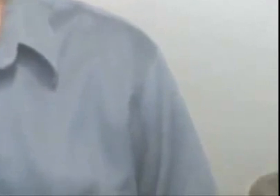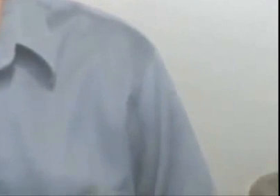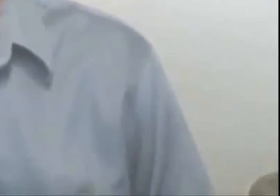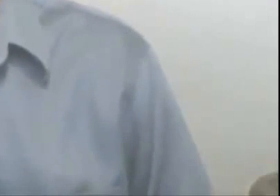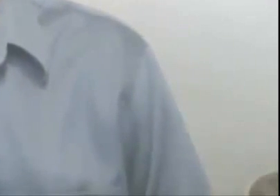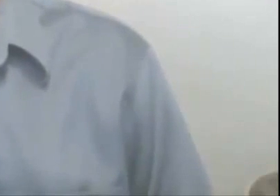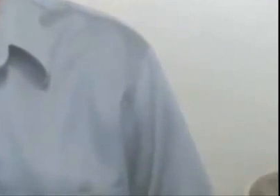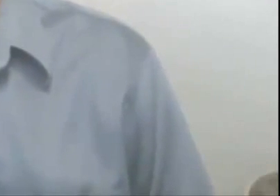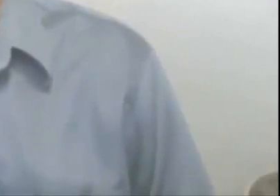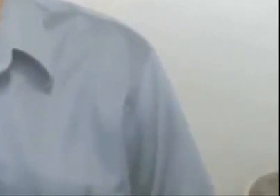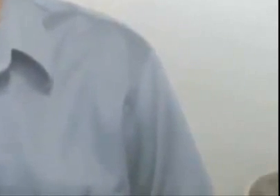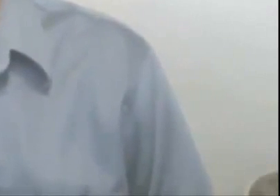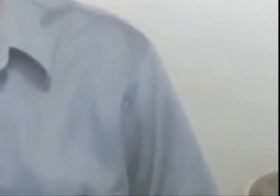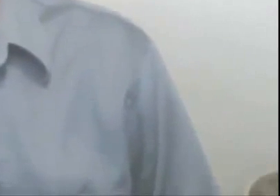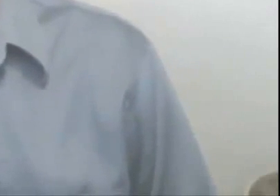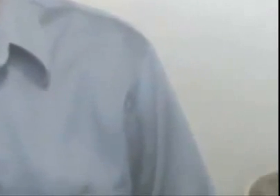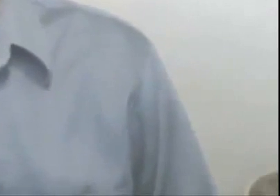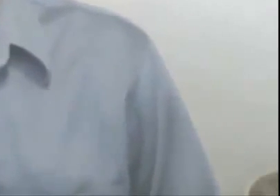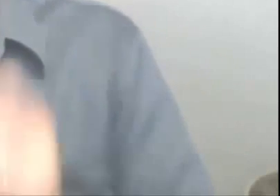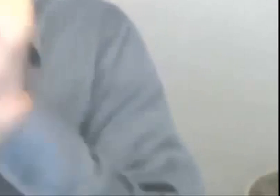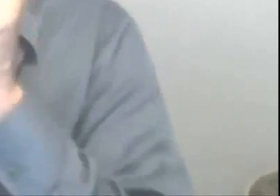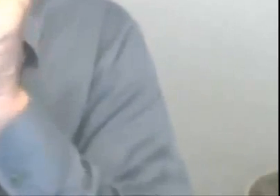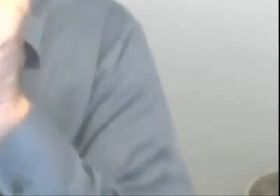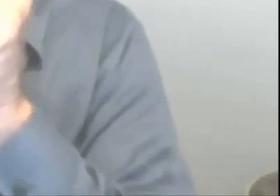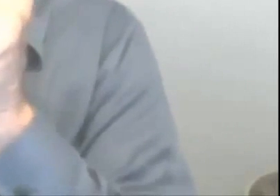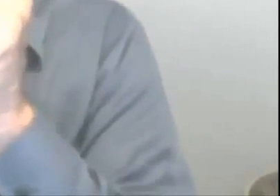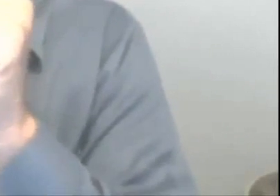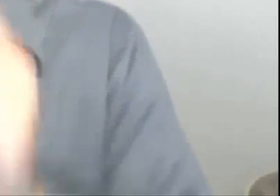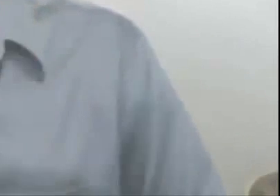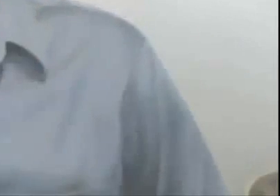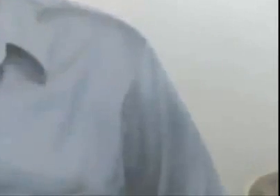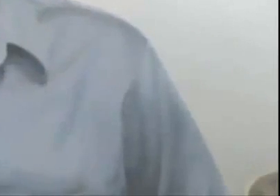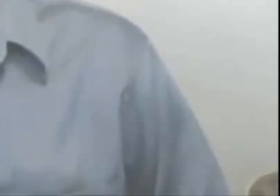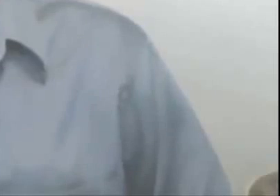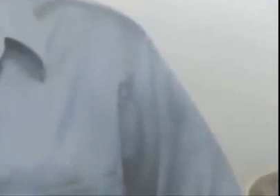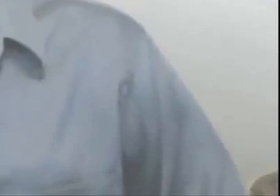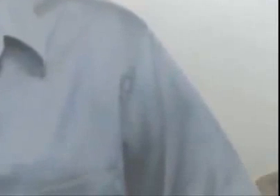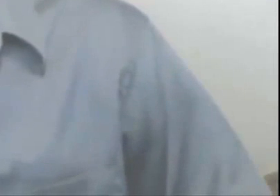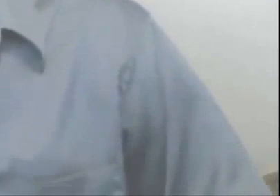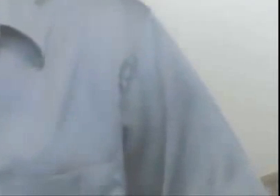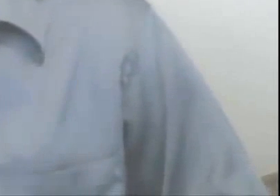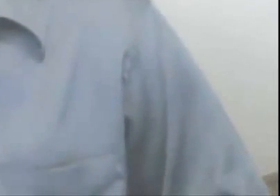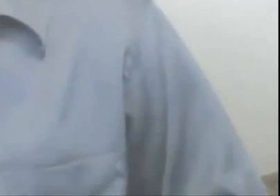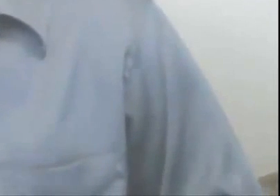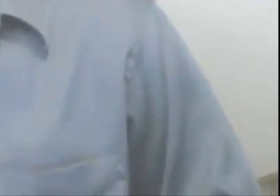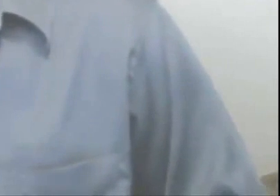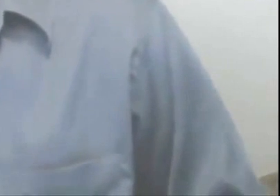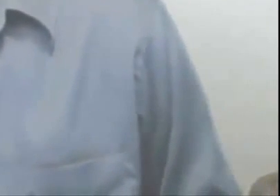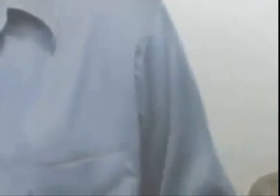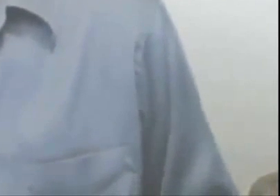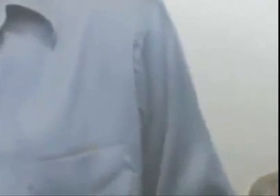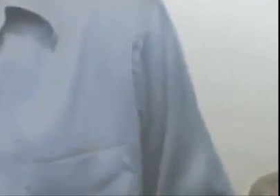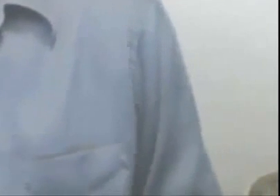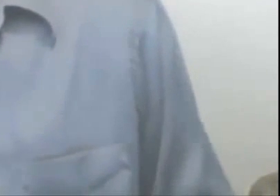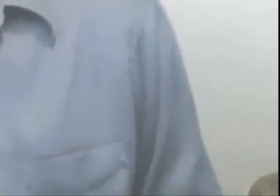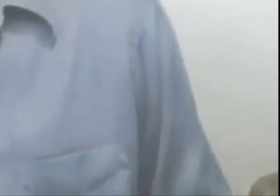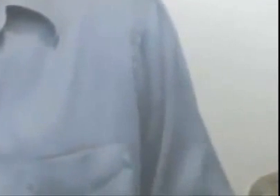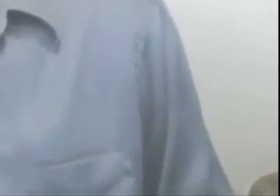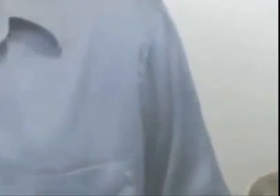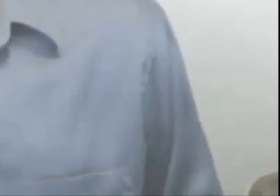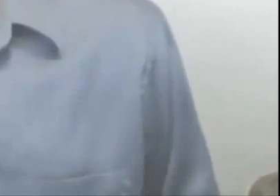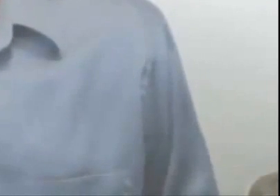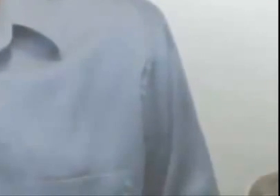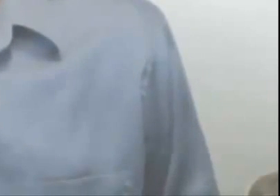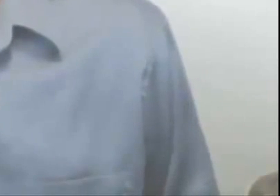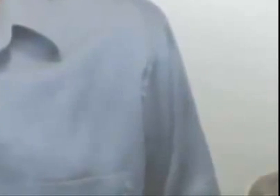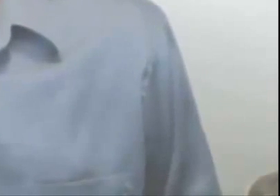risque d'être une leçon, en fait, un vidéo tout court, très court, parce que ce n'est pas, il n'y a rien à apprendre